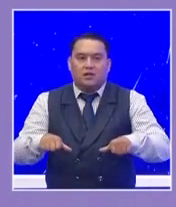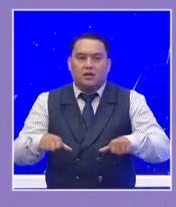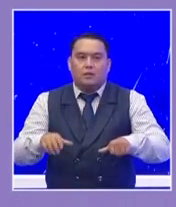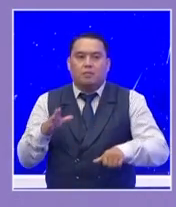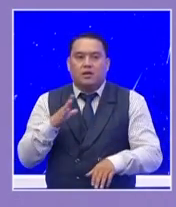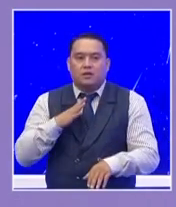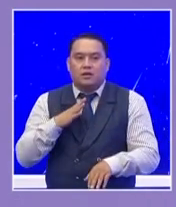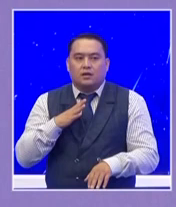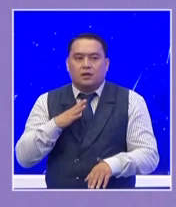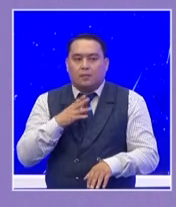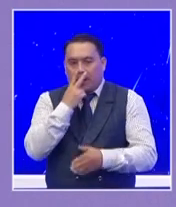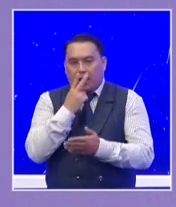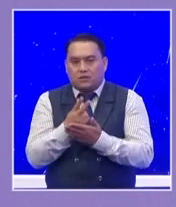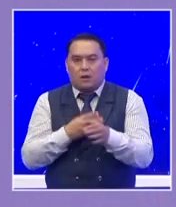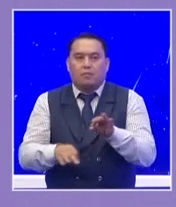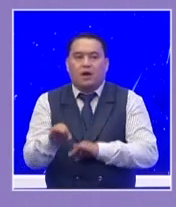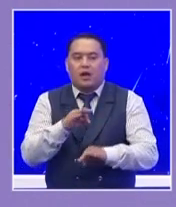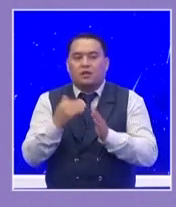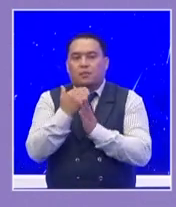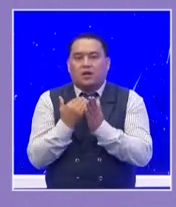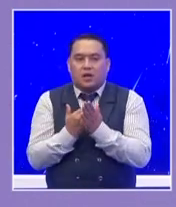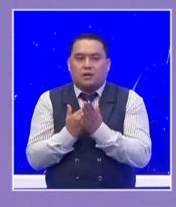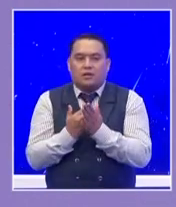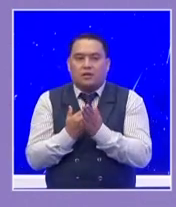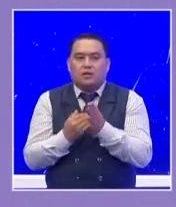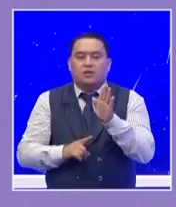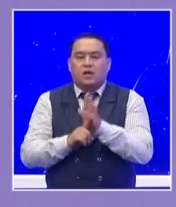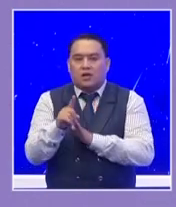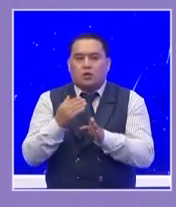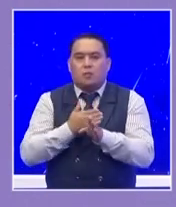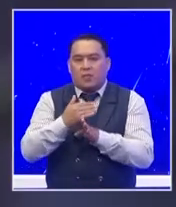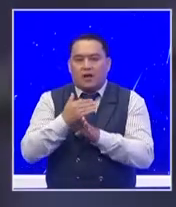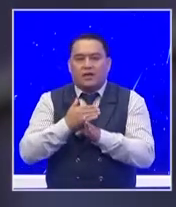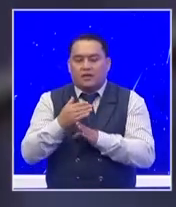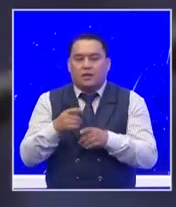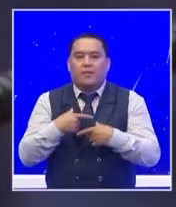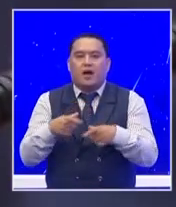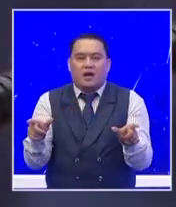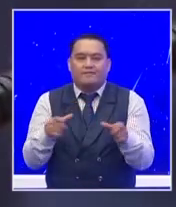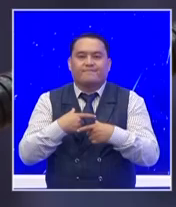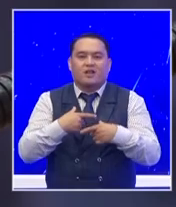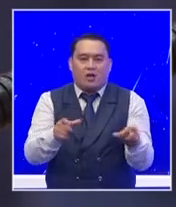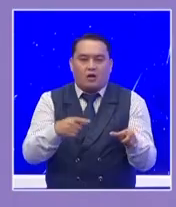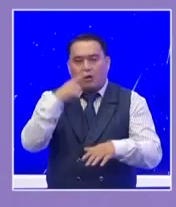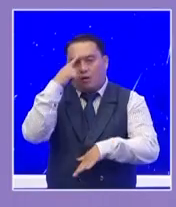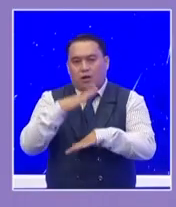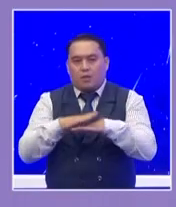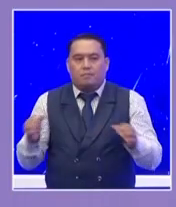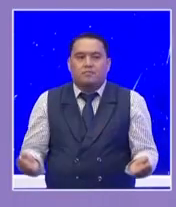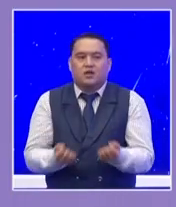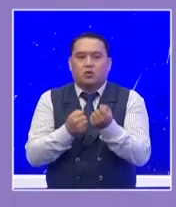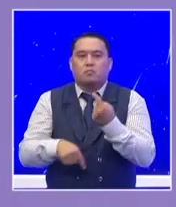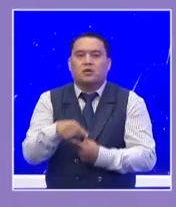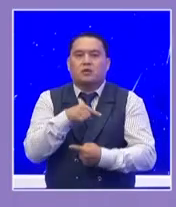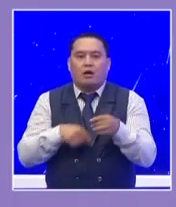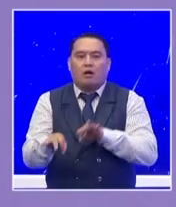был показан проект алгоритма запуска, поэтапного запуска объектов. Соответственно, аким области Алматы Кабашев поддержал данный проект и